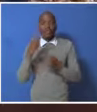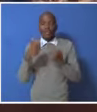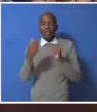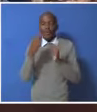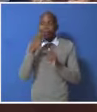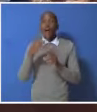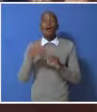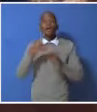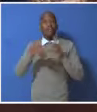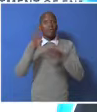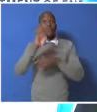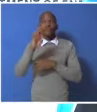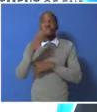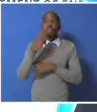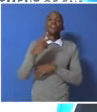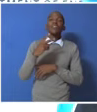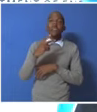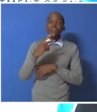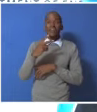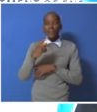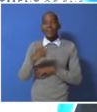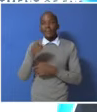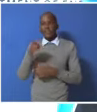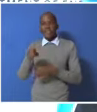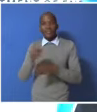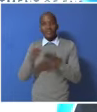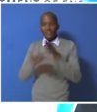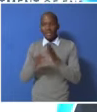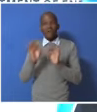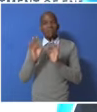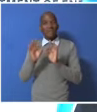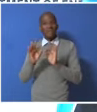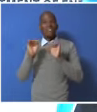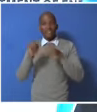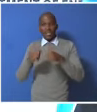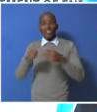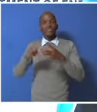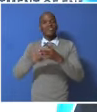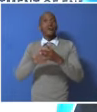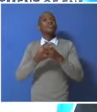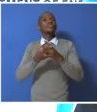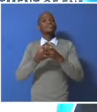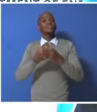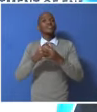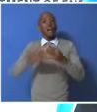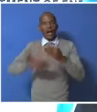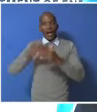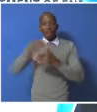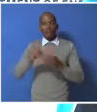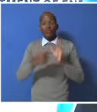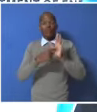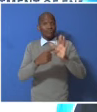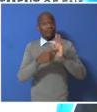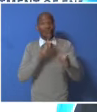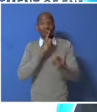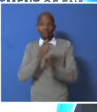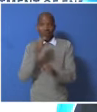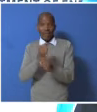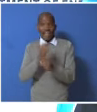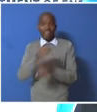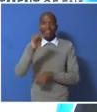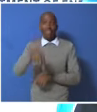kgona gore re ko batswane re re ba gaetsho di-biogas digestera ke tseo tsenang mo go tsone re re ha bosupi ba